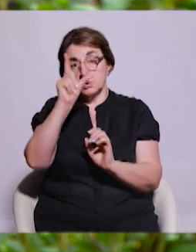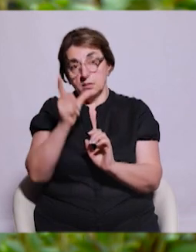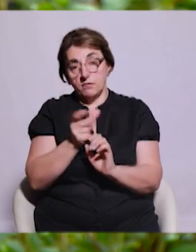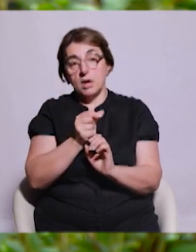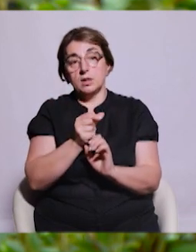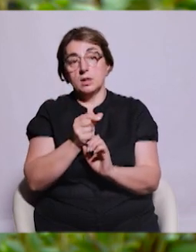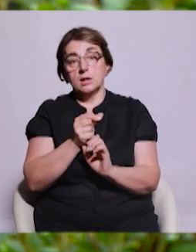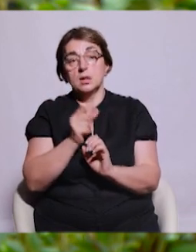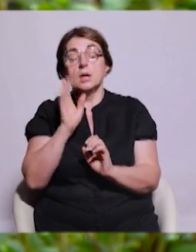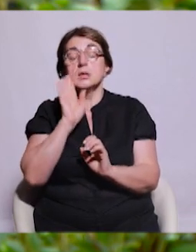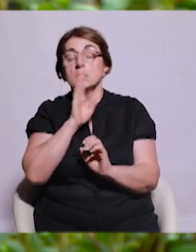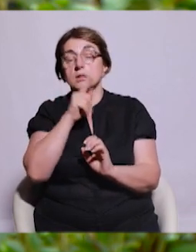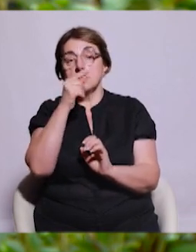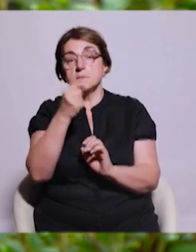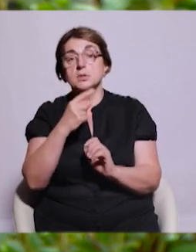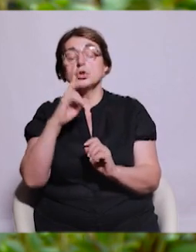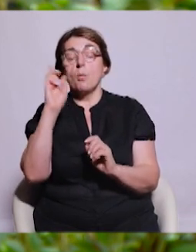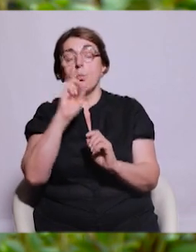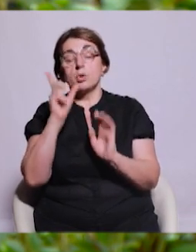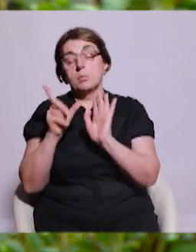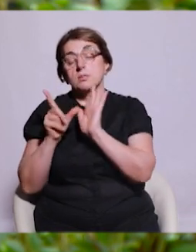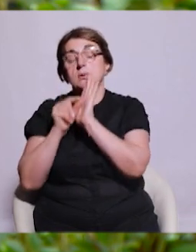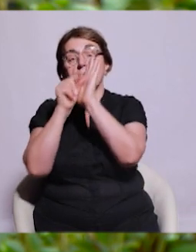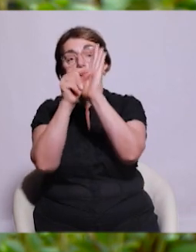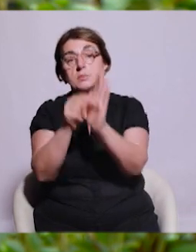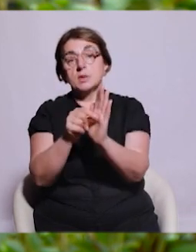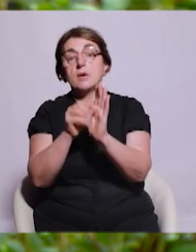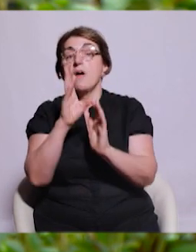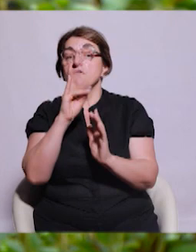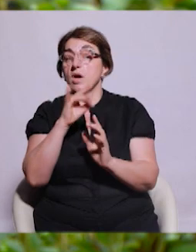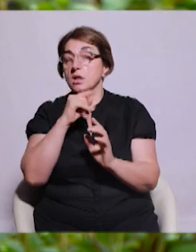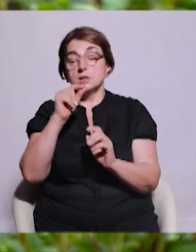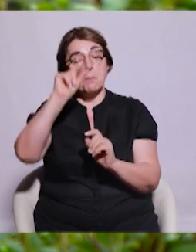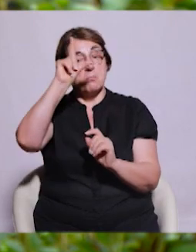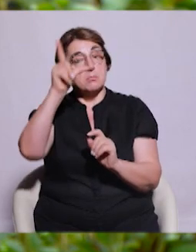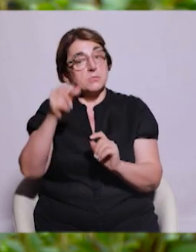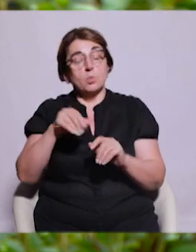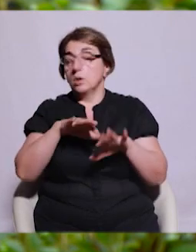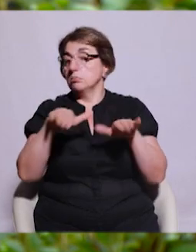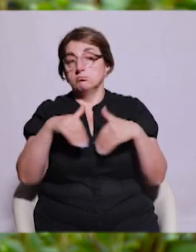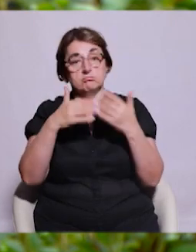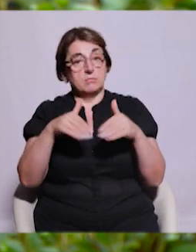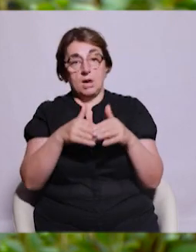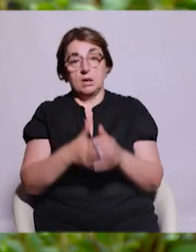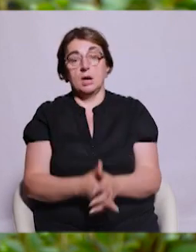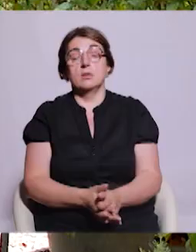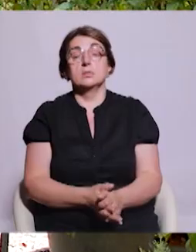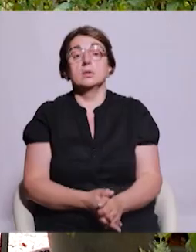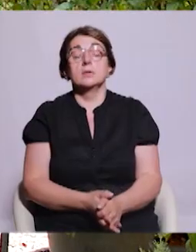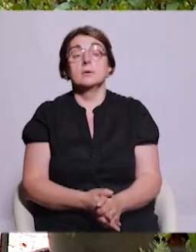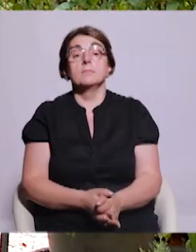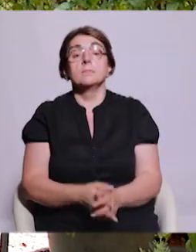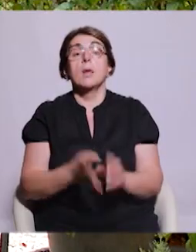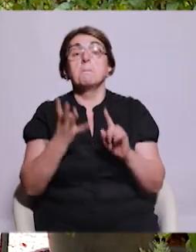კი, მთვარე დედამიწის ბუნებრივი თანამგზავრია. აი ვენერას და მერკურის ბუნებრივი თანამგზავრები არ ყავთ.